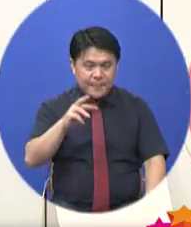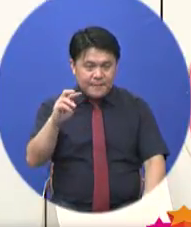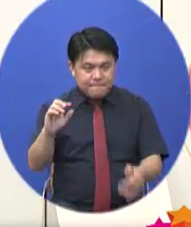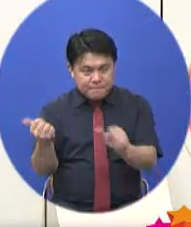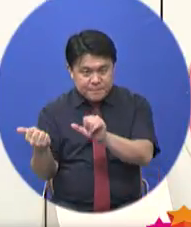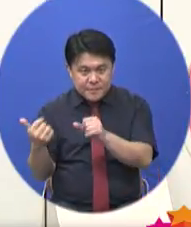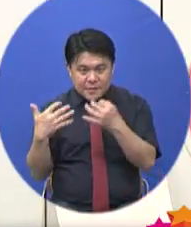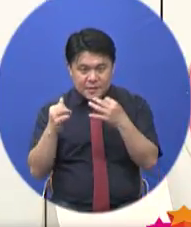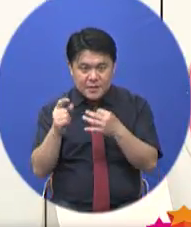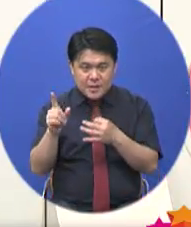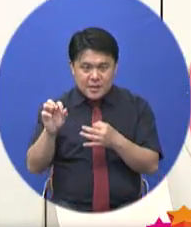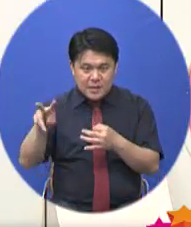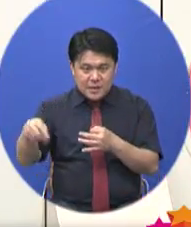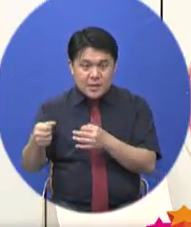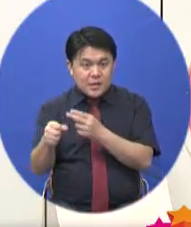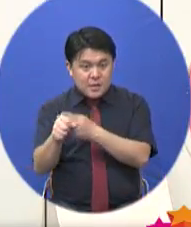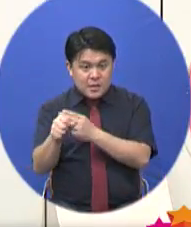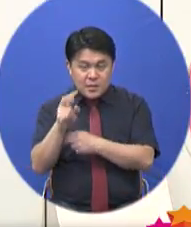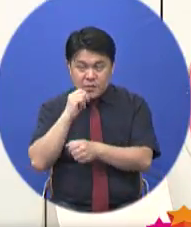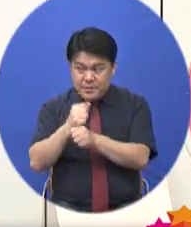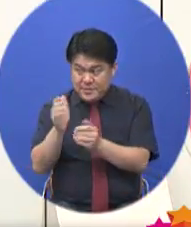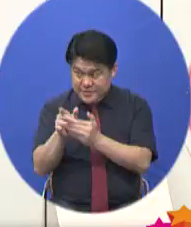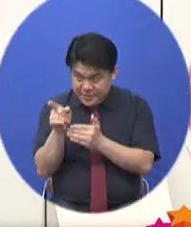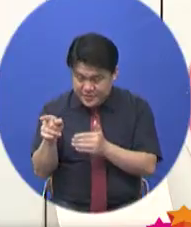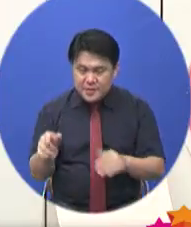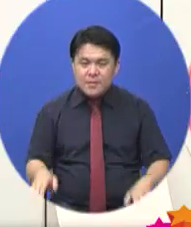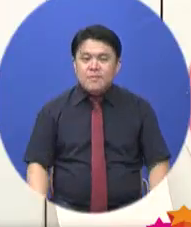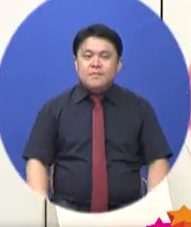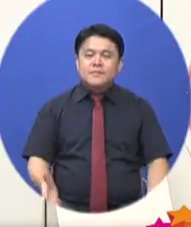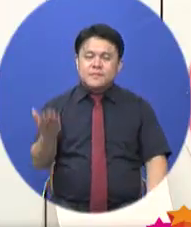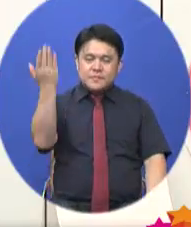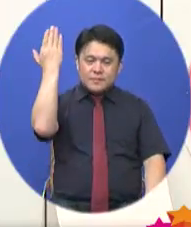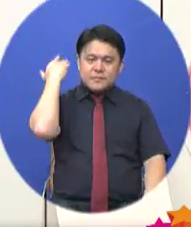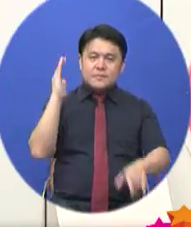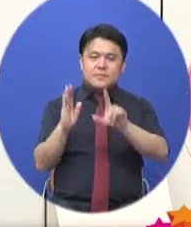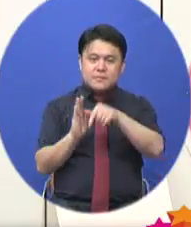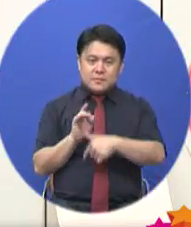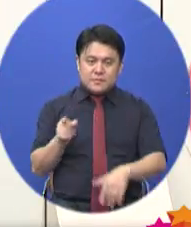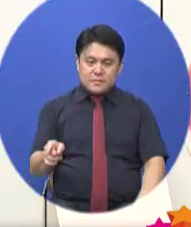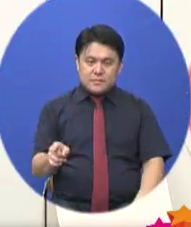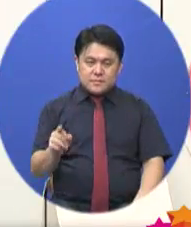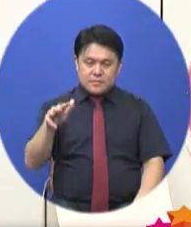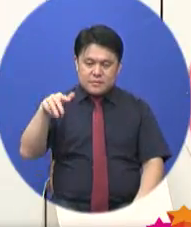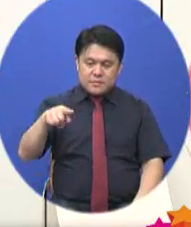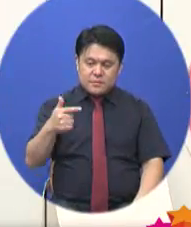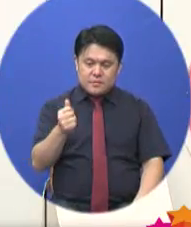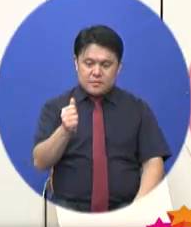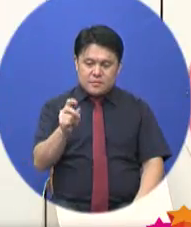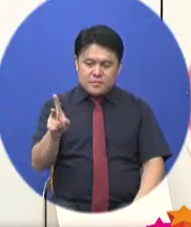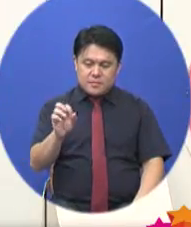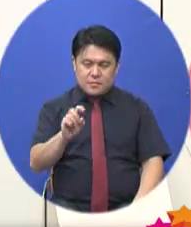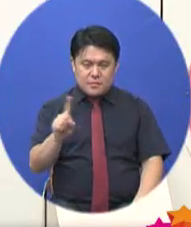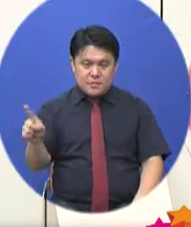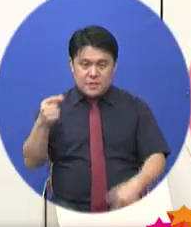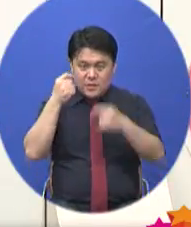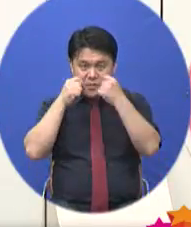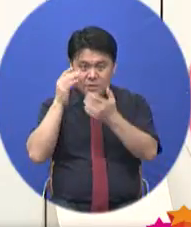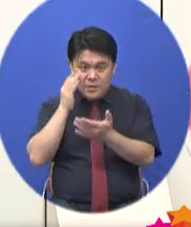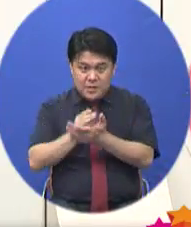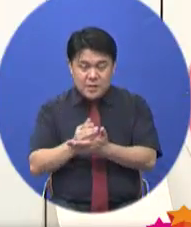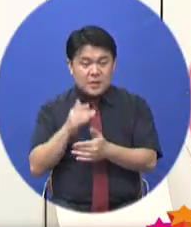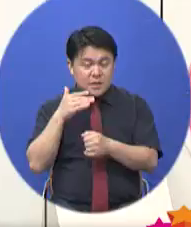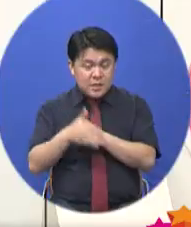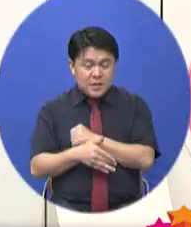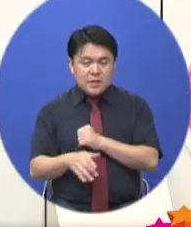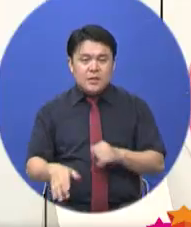돌아가신 김하영 선생님의 작곡인데 네. 이 시절에 이 춘향아 울지 마라 달래였건만이 네. 그렇게 안